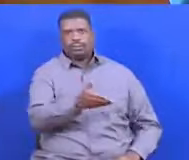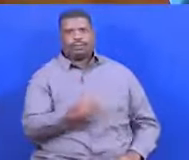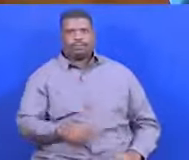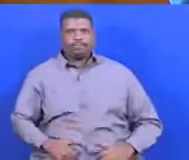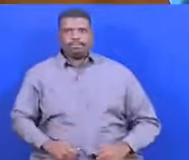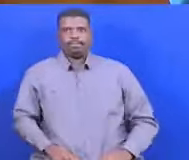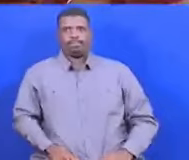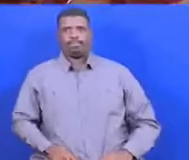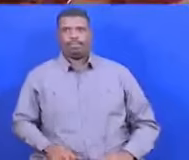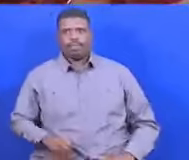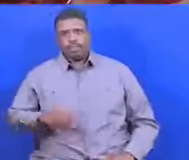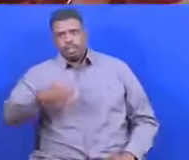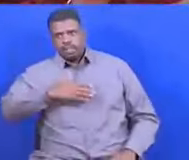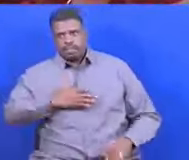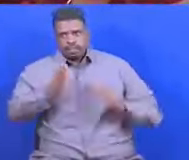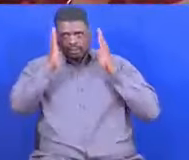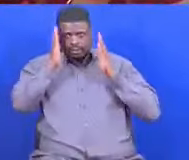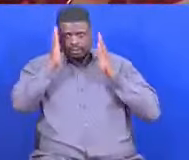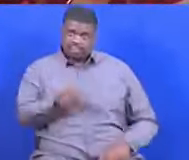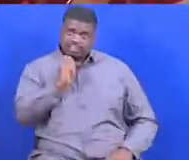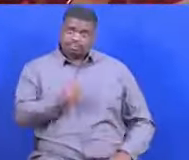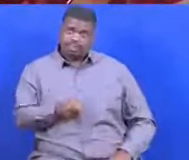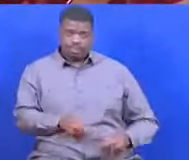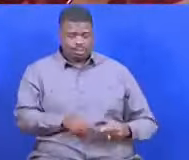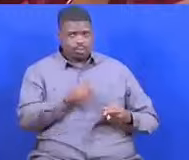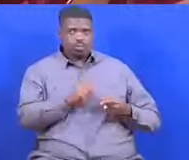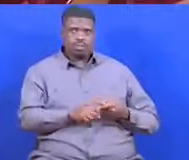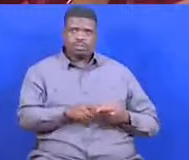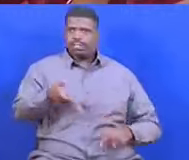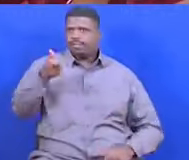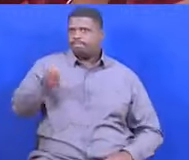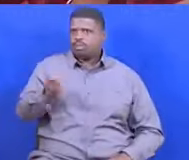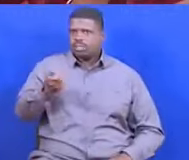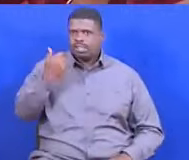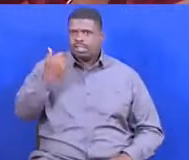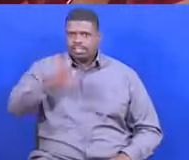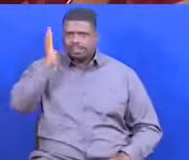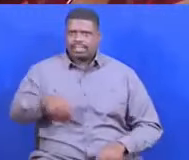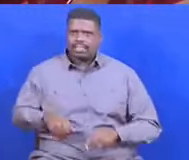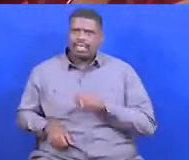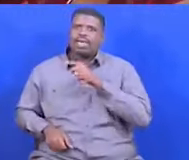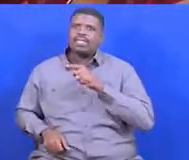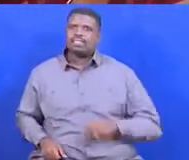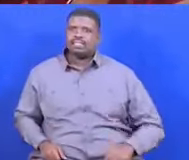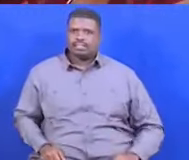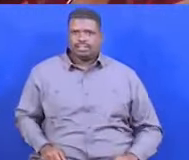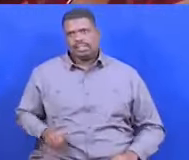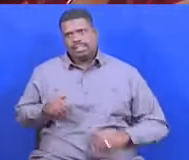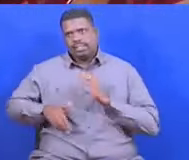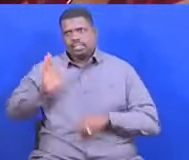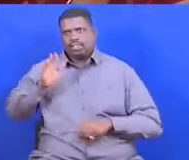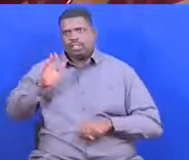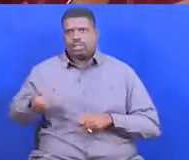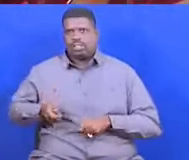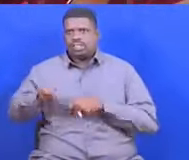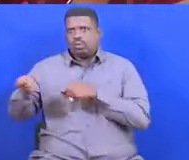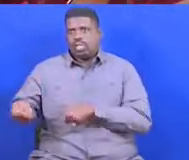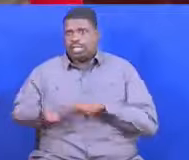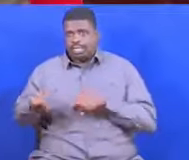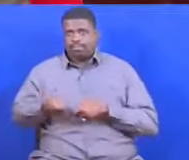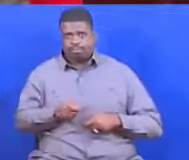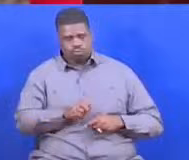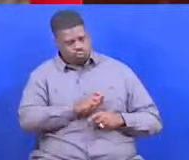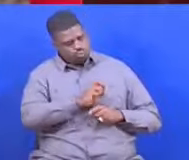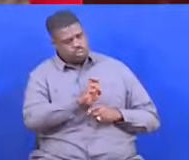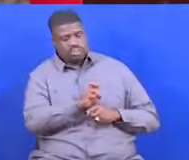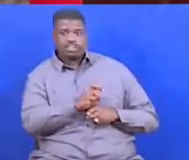Asante mheshimiwa spika. Kwanza ni ipongeze serikali hususan mheshimiwa waziri wa kilimo kwa